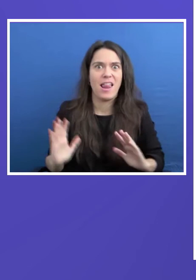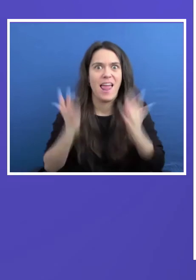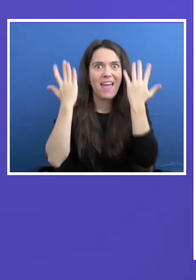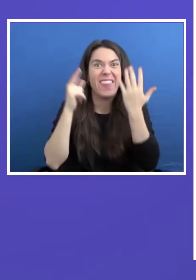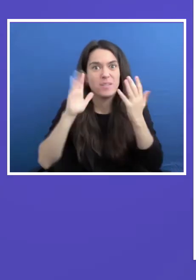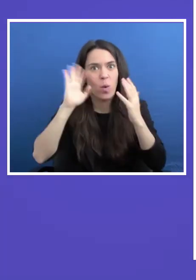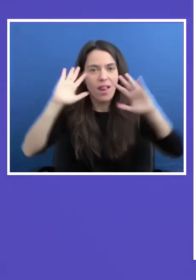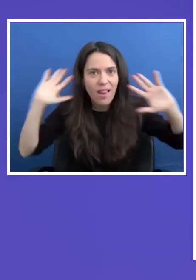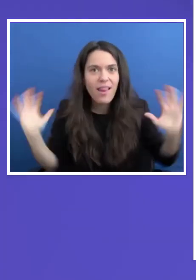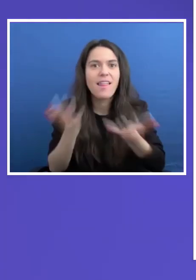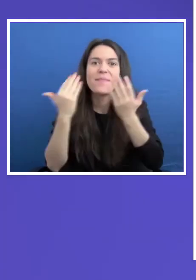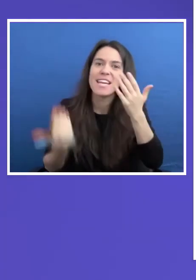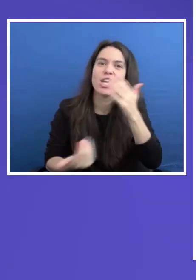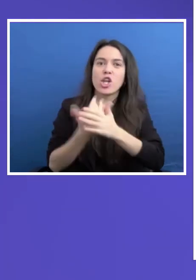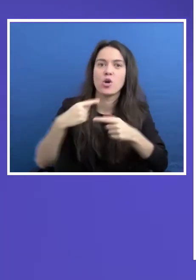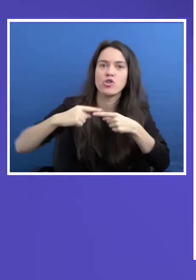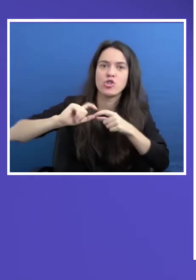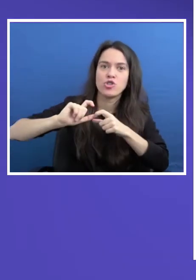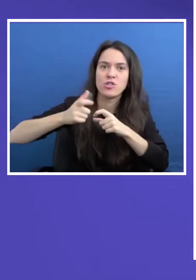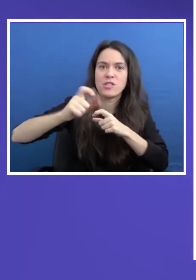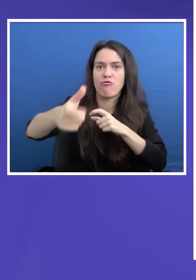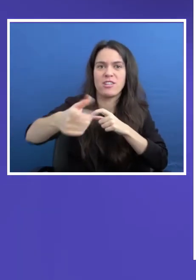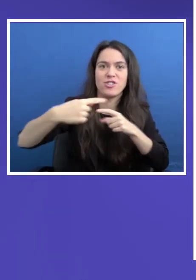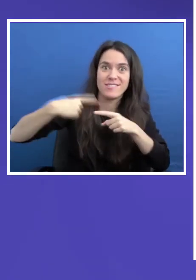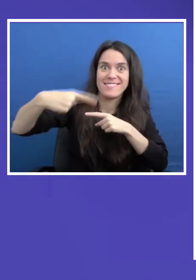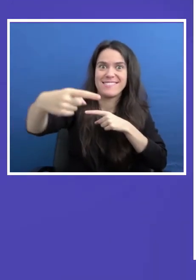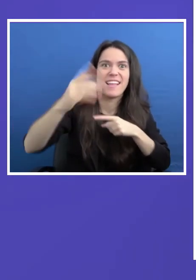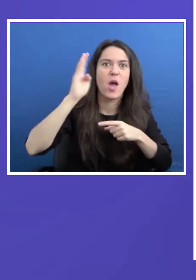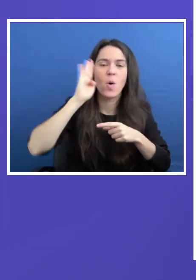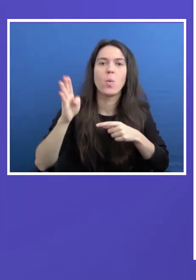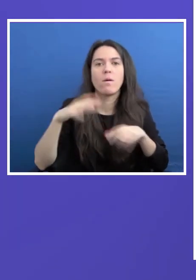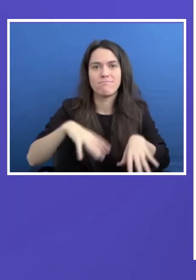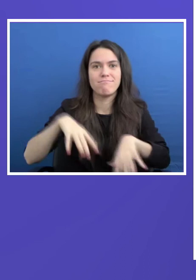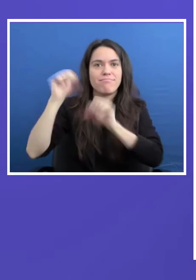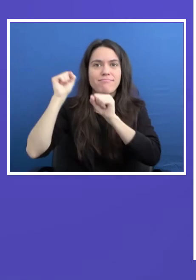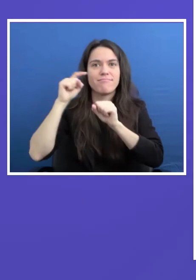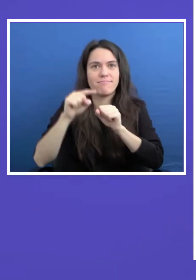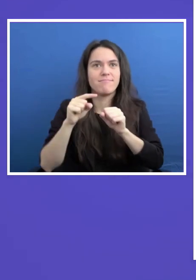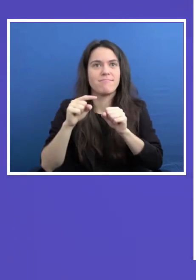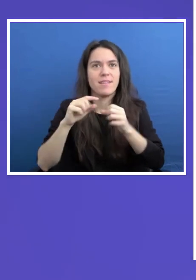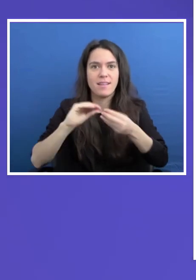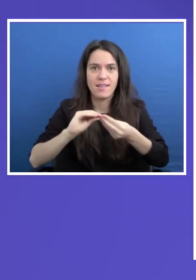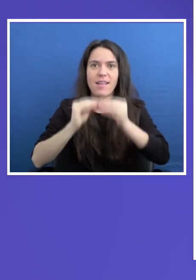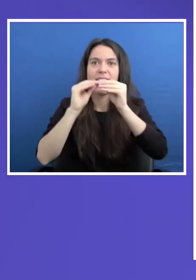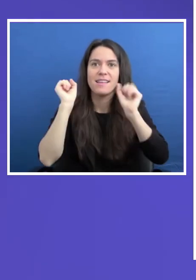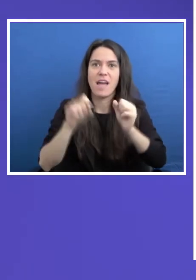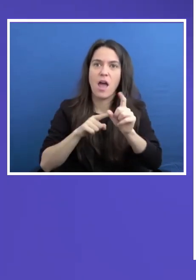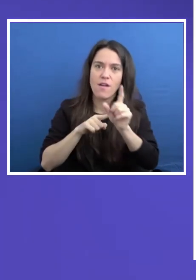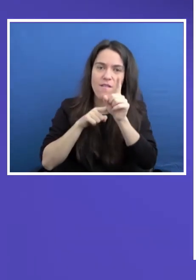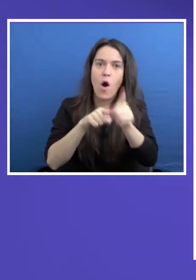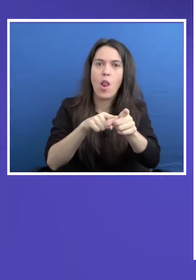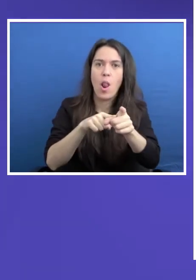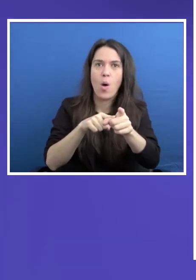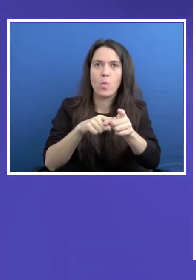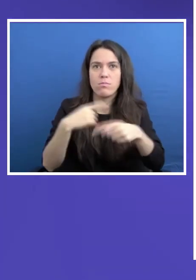عندي ايمان ان الشاطر شاطر في كله والناجح نجح في كله، مفيش حد بينجح في حاجه على حساب حاجه. دايما الانسان الناجح